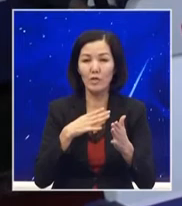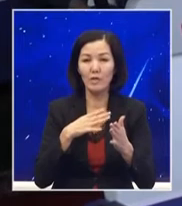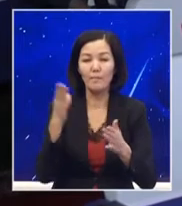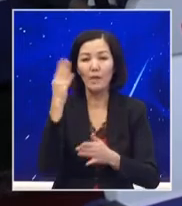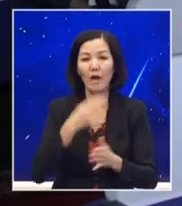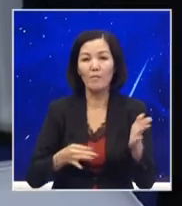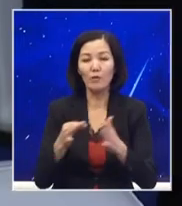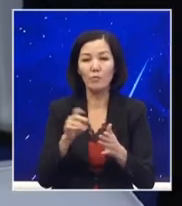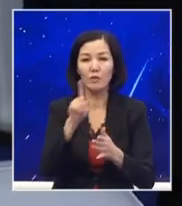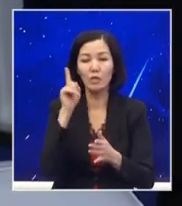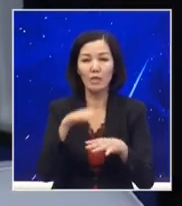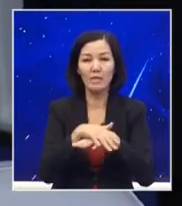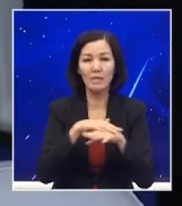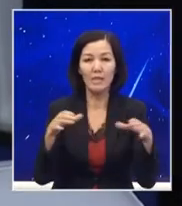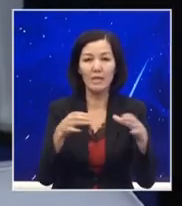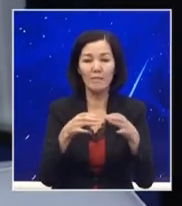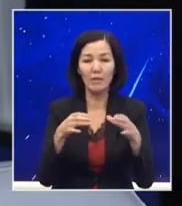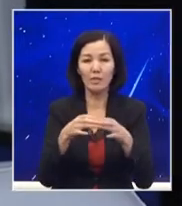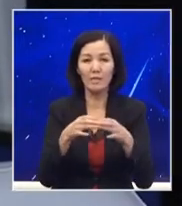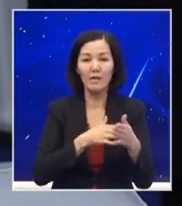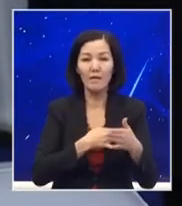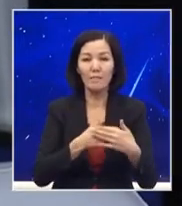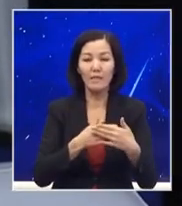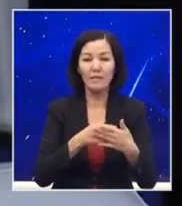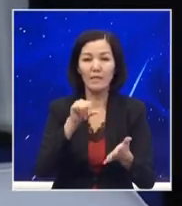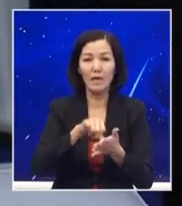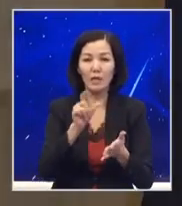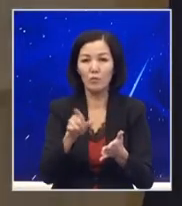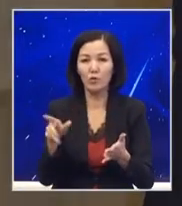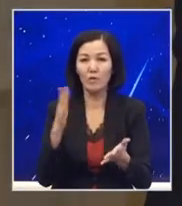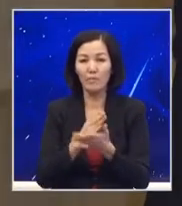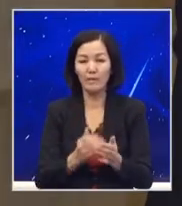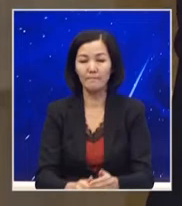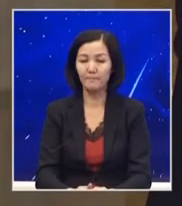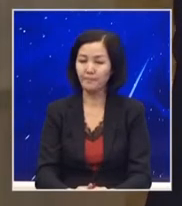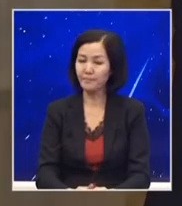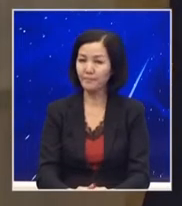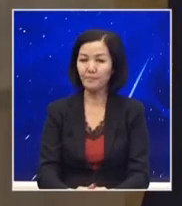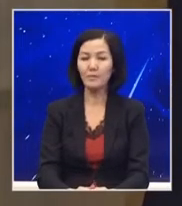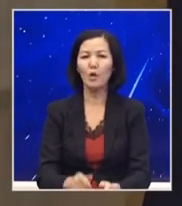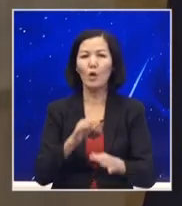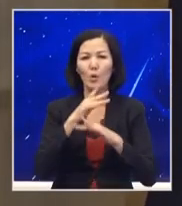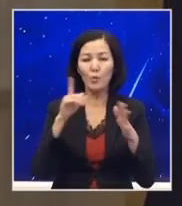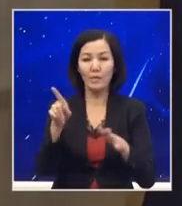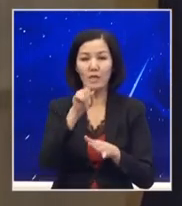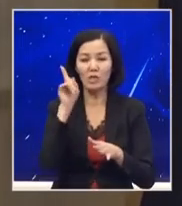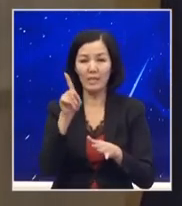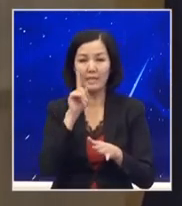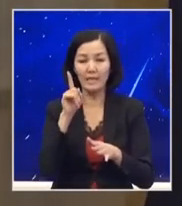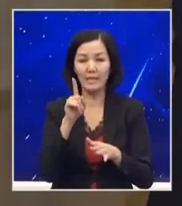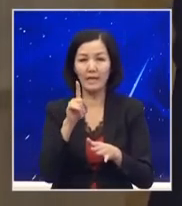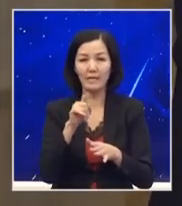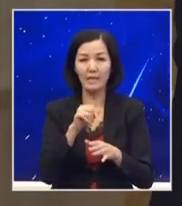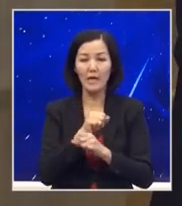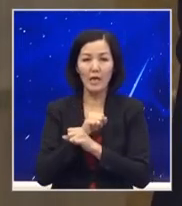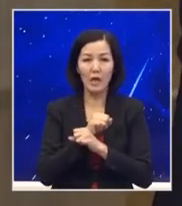Алматы облыстық жасыл ел еңбек жасақтарының белсенді қатысушылары да бар. Қаншама жасты мысалы каникул